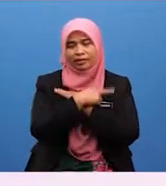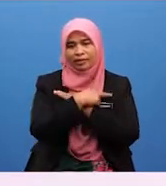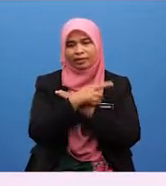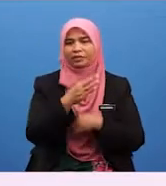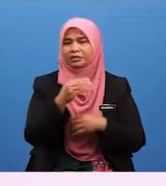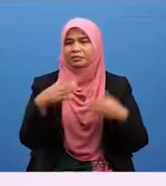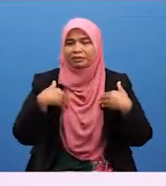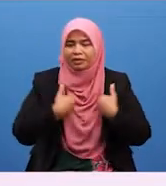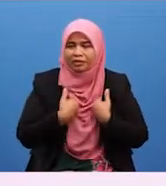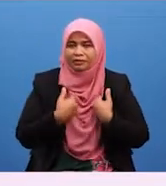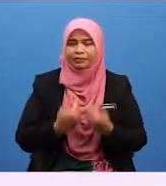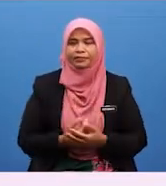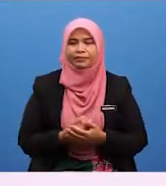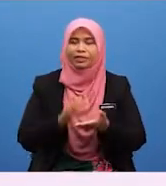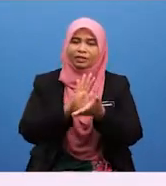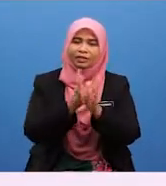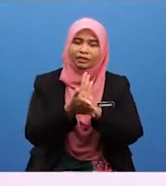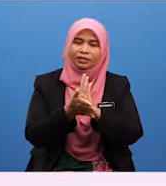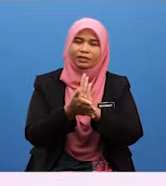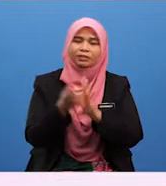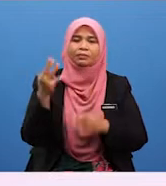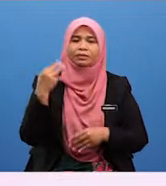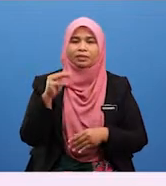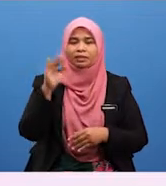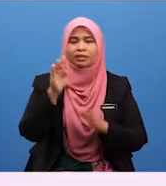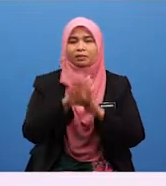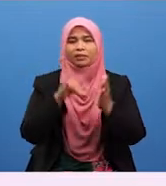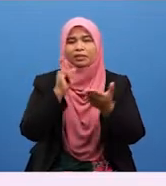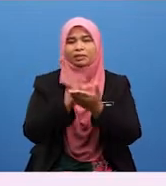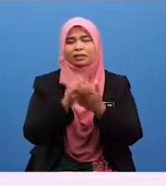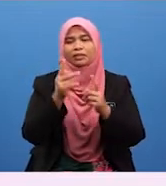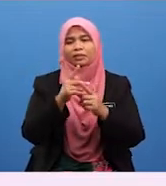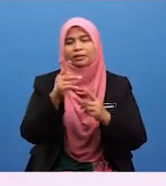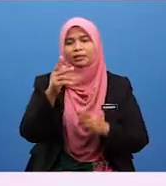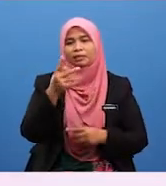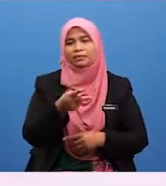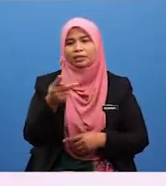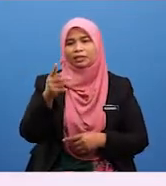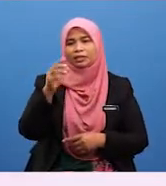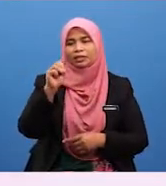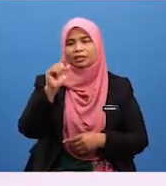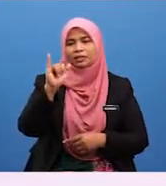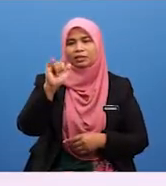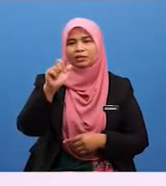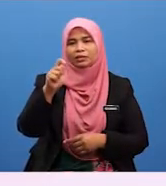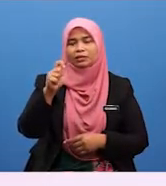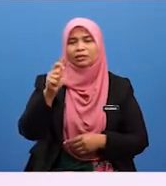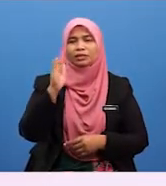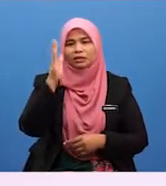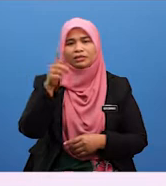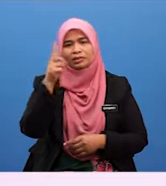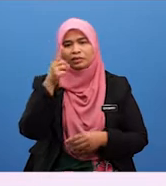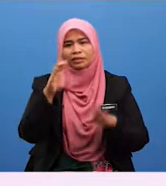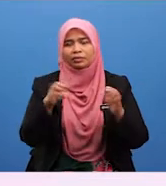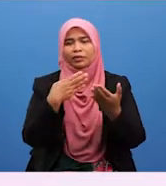penat. Jadi, mereka yang beriman kepada perkara sam'iyat akan sentiasa berbuat